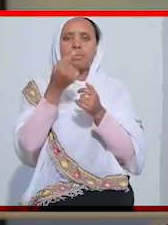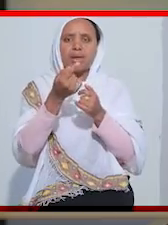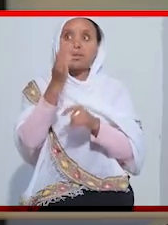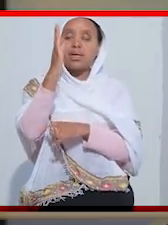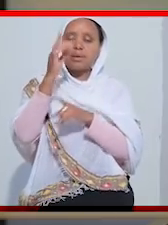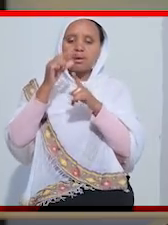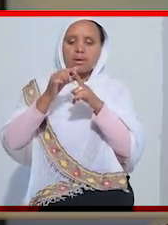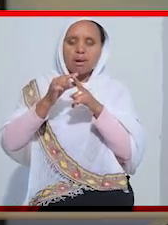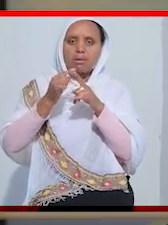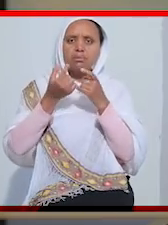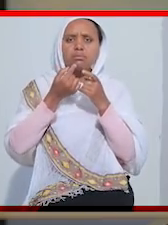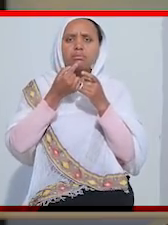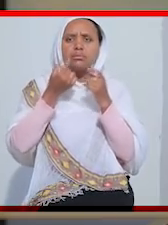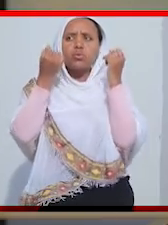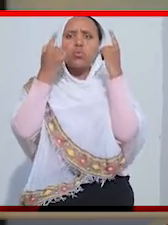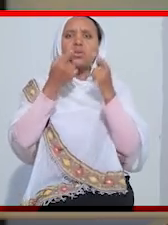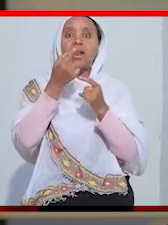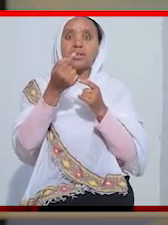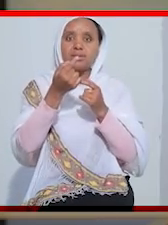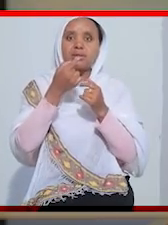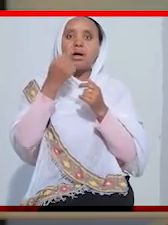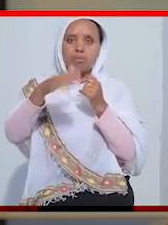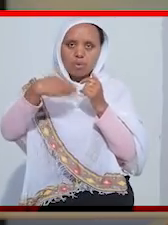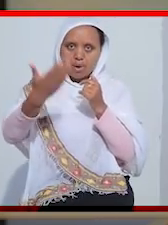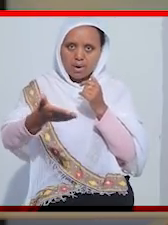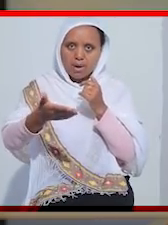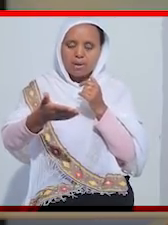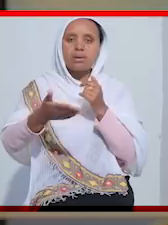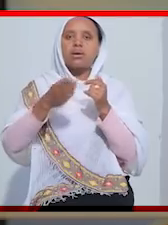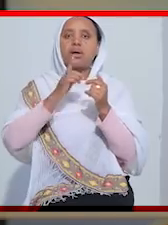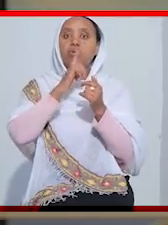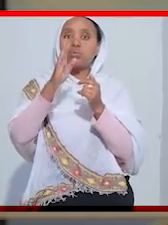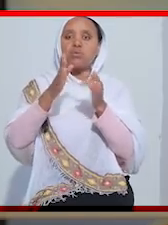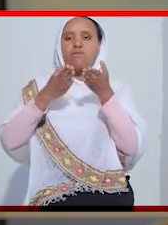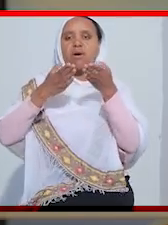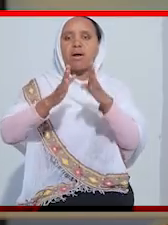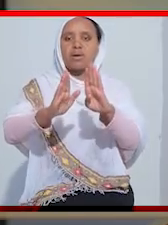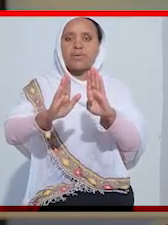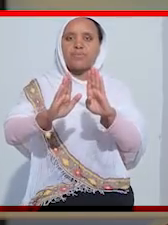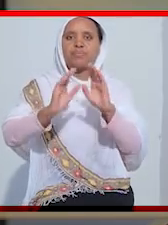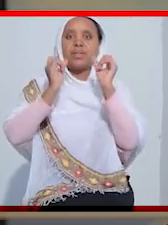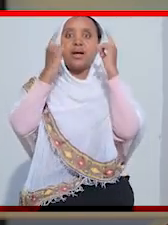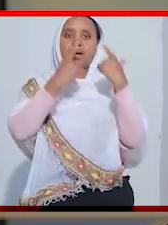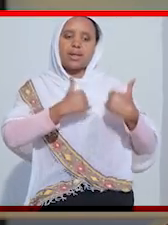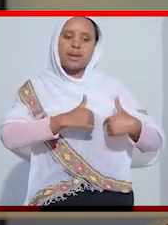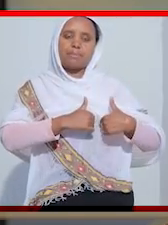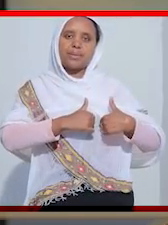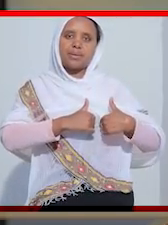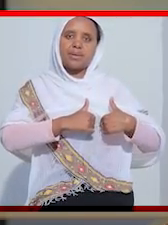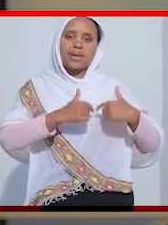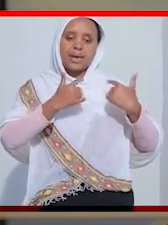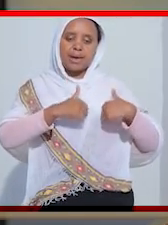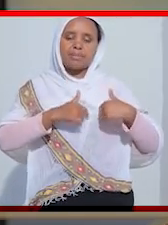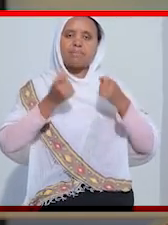ትቤ፣ የእግዚአብሔር ቃል ትጉ ትላለች ካለ በኋላ ከመውቱ ፈቀደ ዝክተ ትግሁ ትጋተ